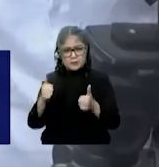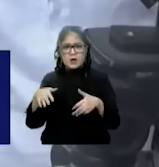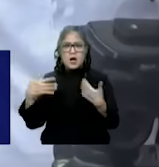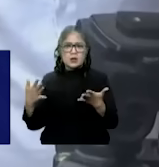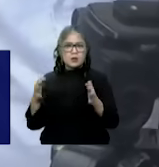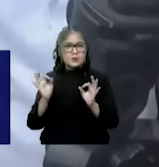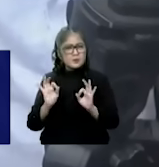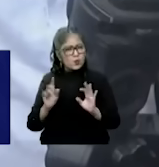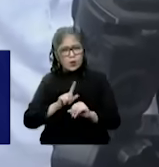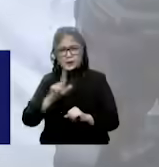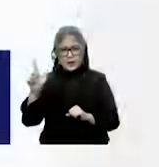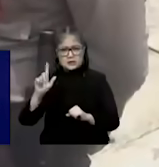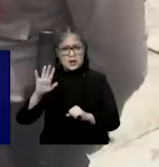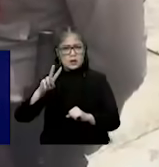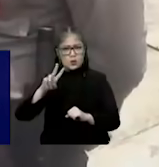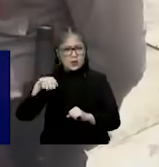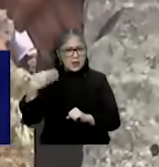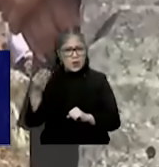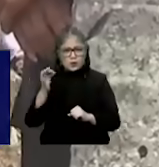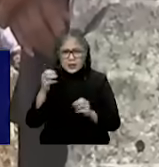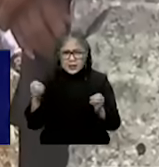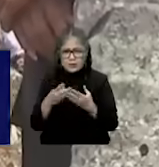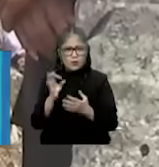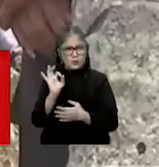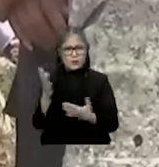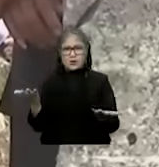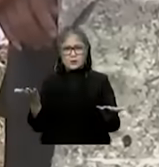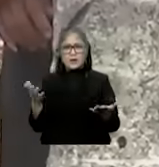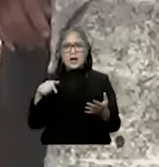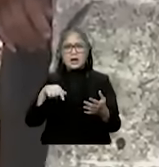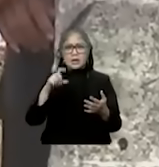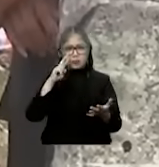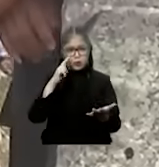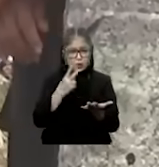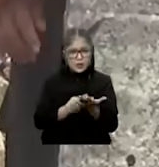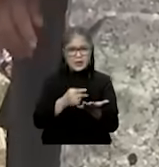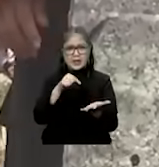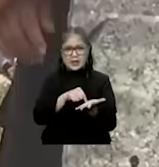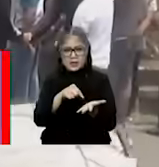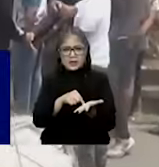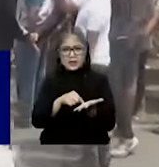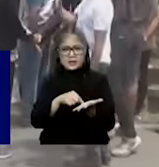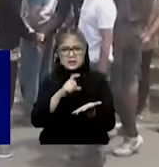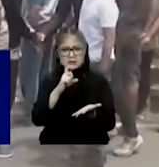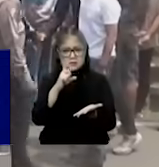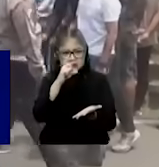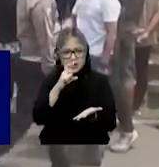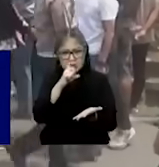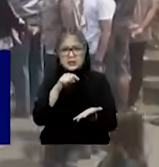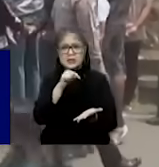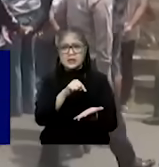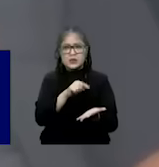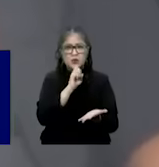sehingga 2 tahun tidak bisa terungkap. Selain mencari barang bukti, hasil olah TKP juga untuk mencocokkan keterangan tersangka Danu dan akan menjadi